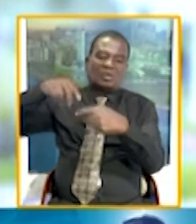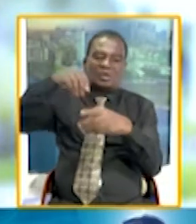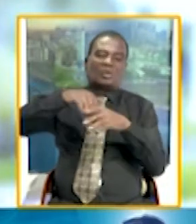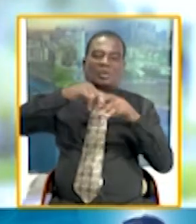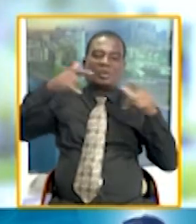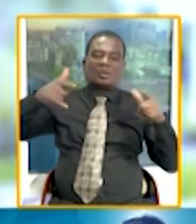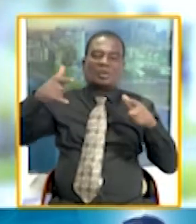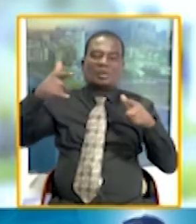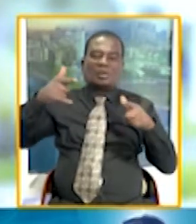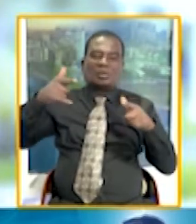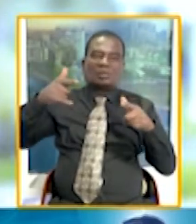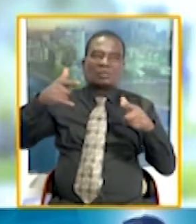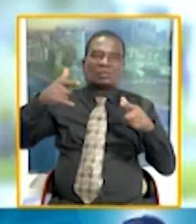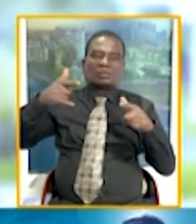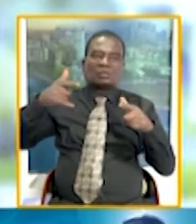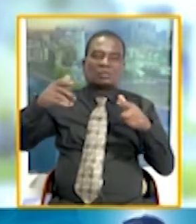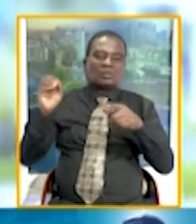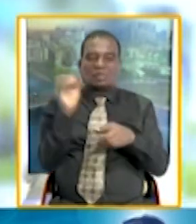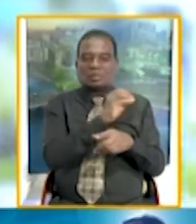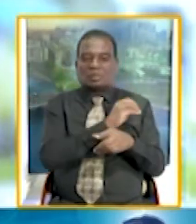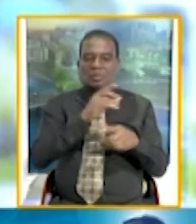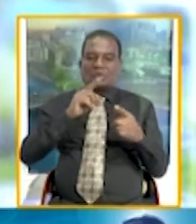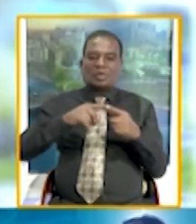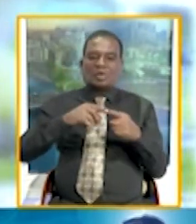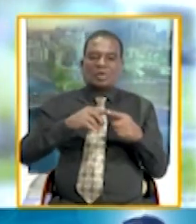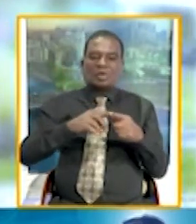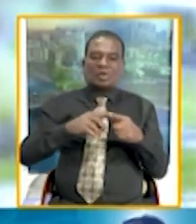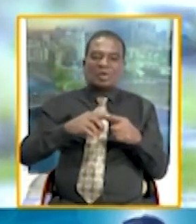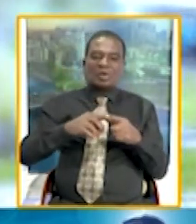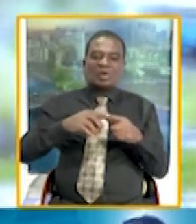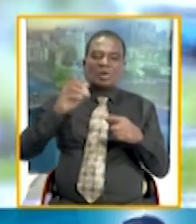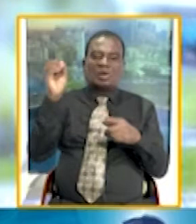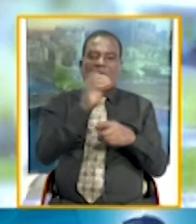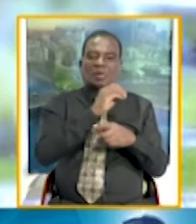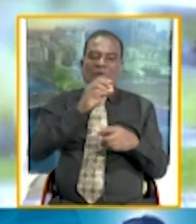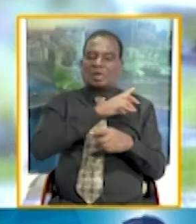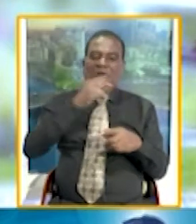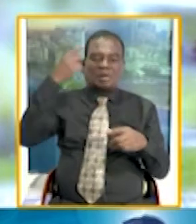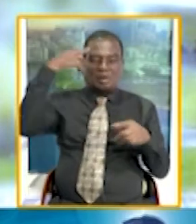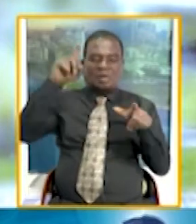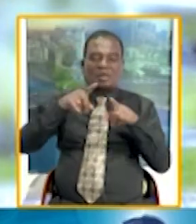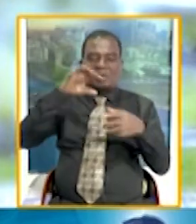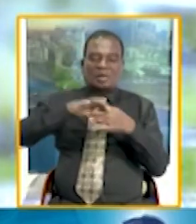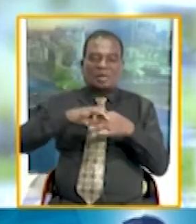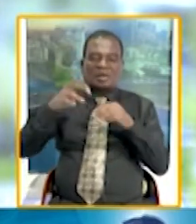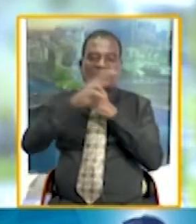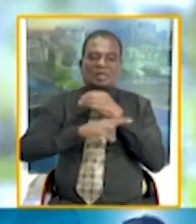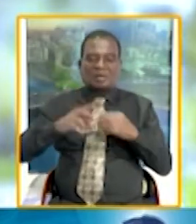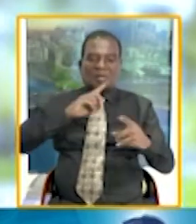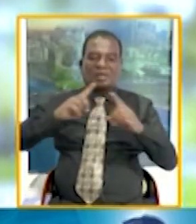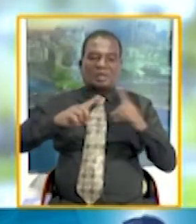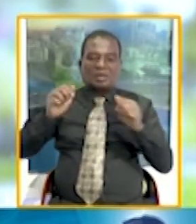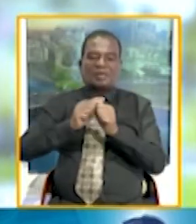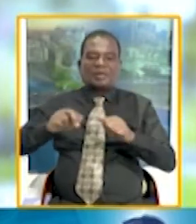Ouest, à Zouanounien, Danané, Benleu, Sipoulou. Le général Vagondo Diomandé, fils de la région, s'est entretenu avec les